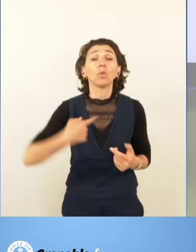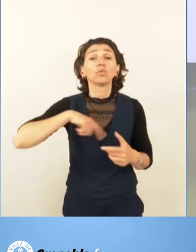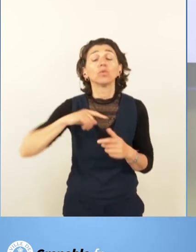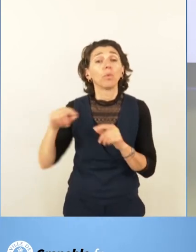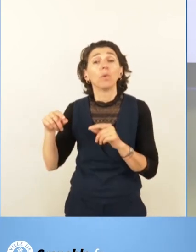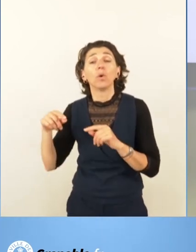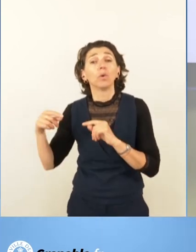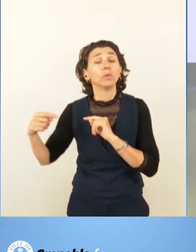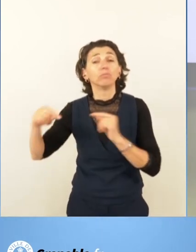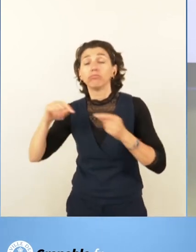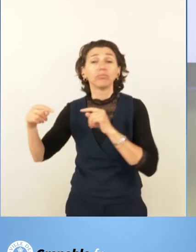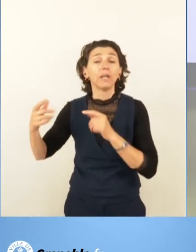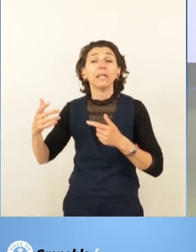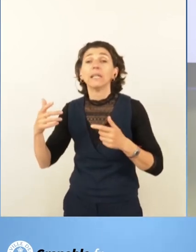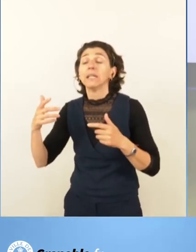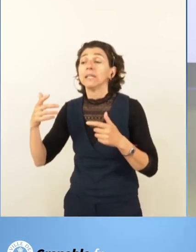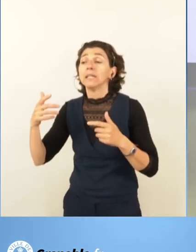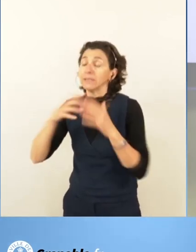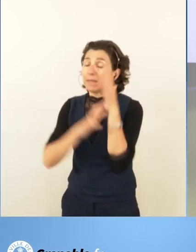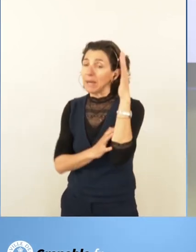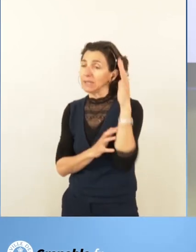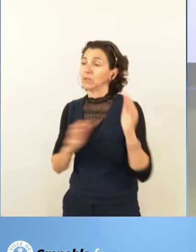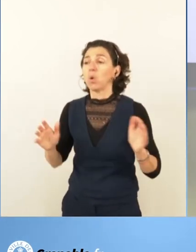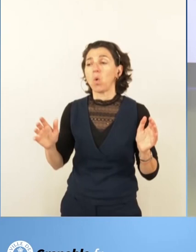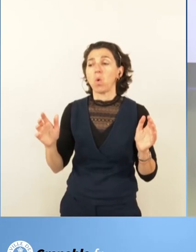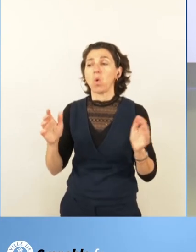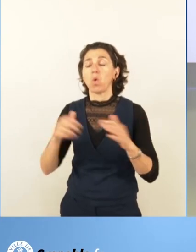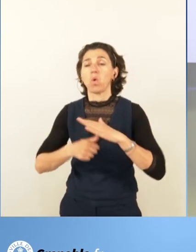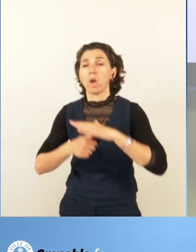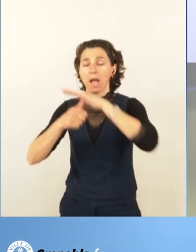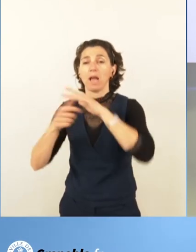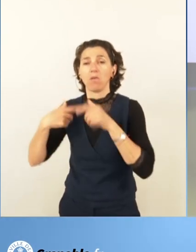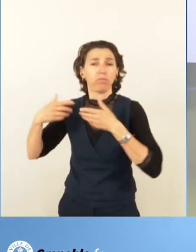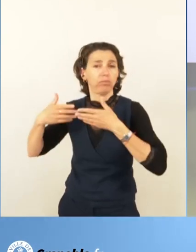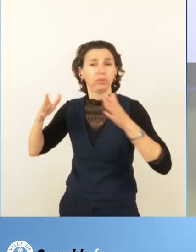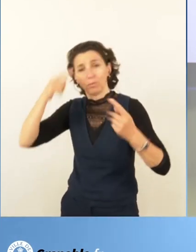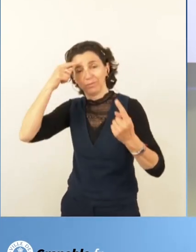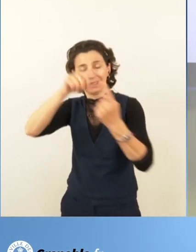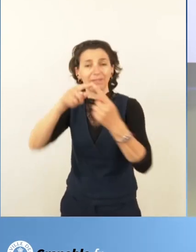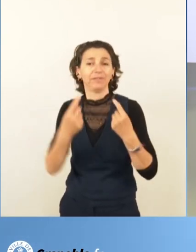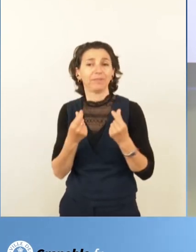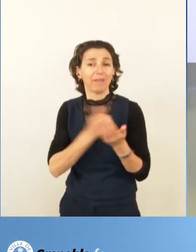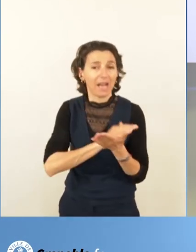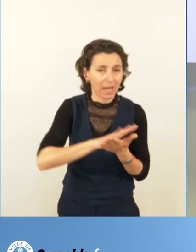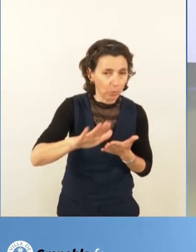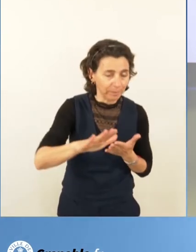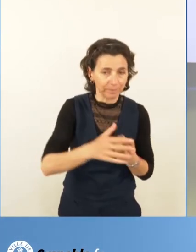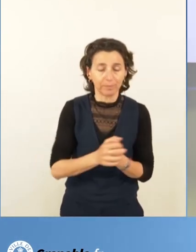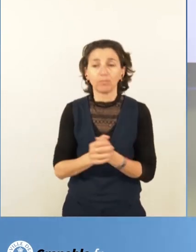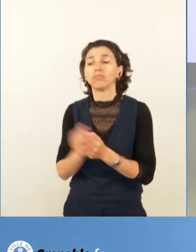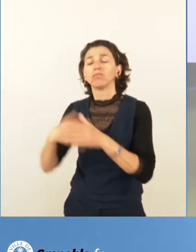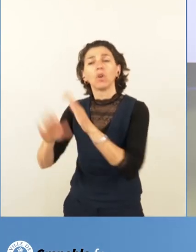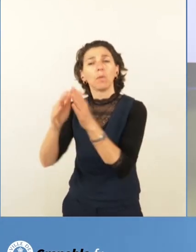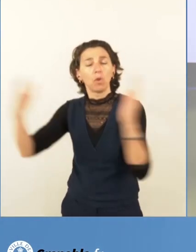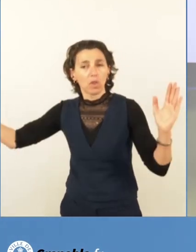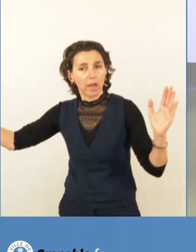est élargie la notion de gratuité qui est déjà je rappelle présent dans nos bibliothèques physiques dans le fond numérique